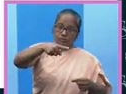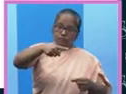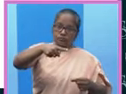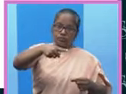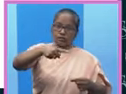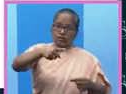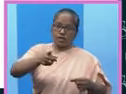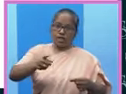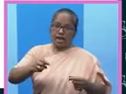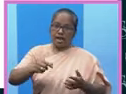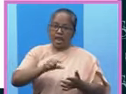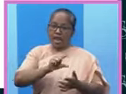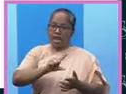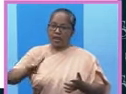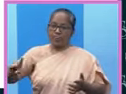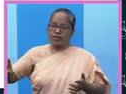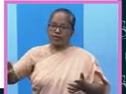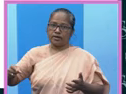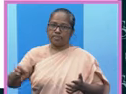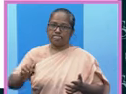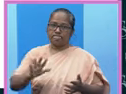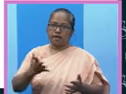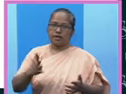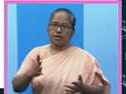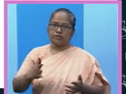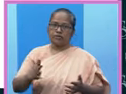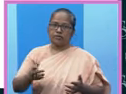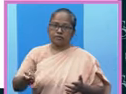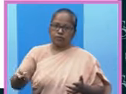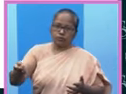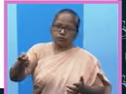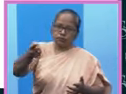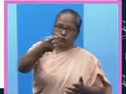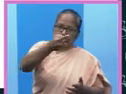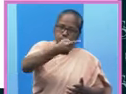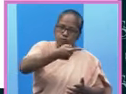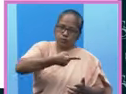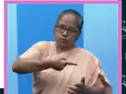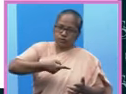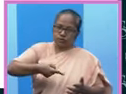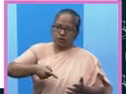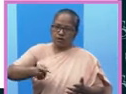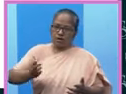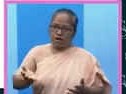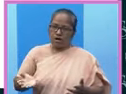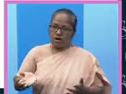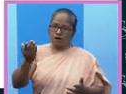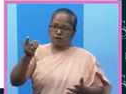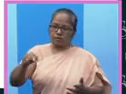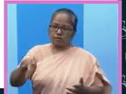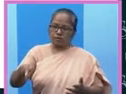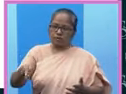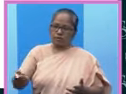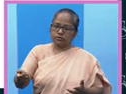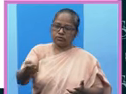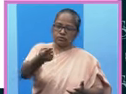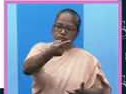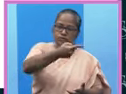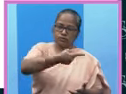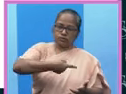அந்த கயிறோட நீளம் என்ன செய்யும்? மாறாமல் அப்படியே தான் இருக்கும், அப்படியே சுற்றி வரும். எங்கே ஆரம்பித்தோமோ அங்கே வந்து நின்றுட்டு நான்